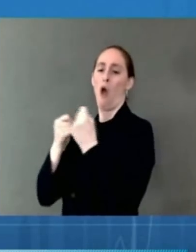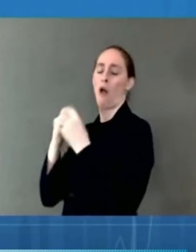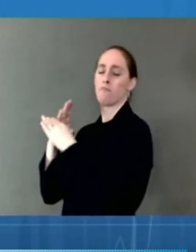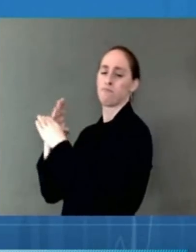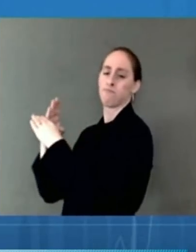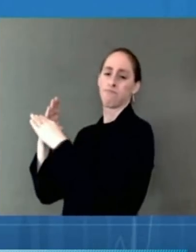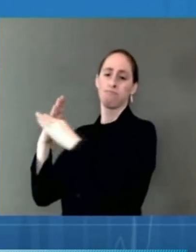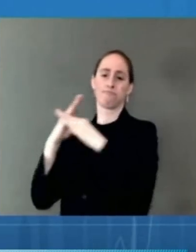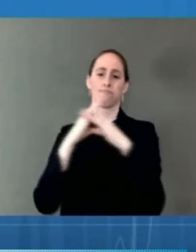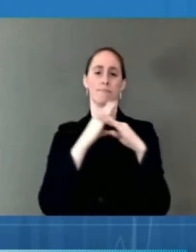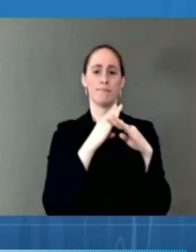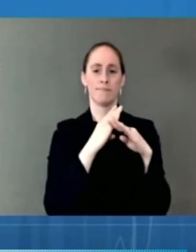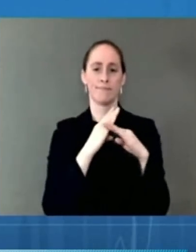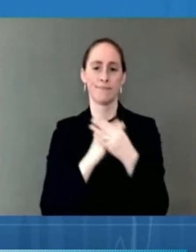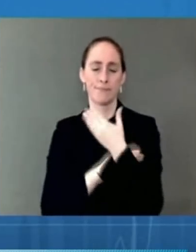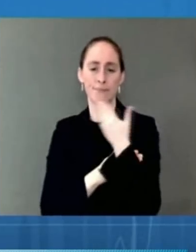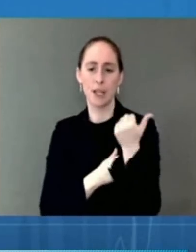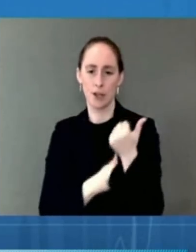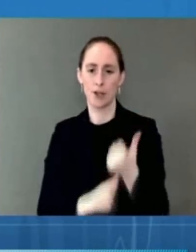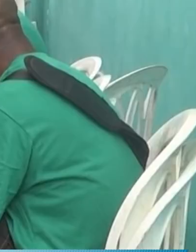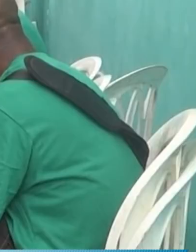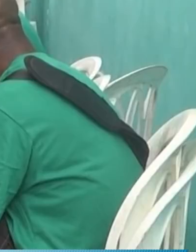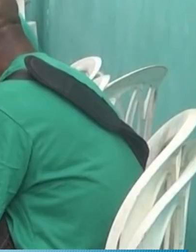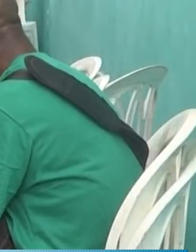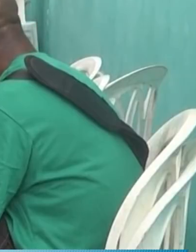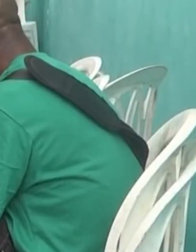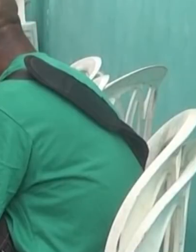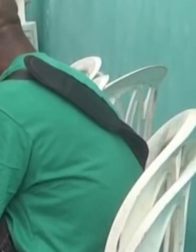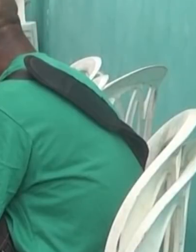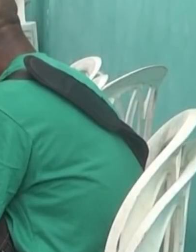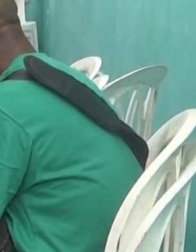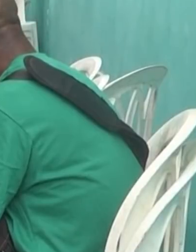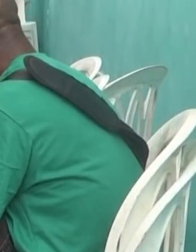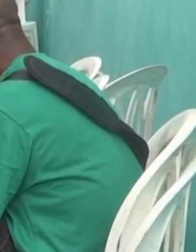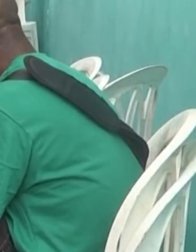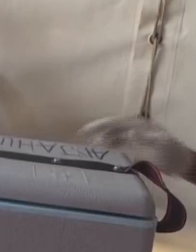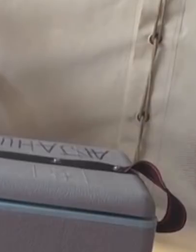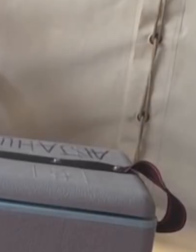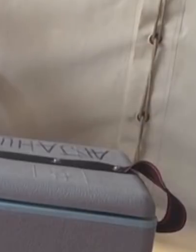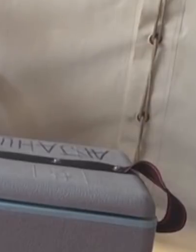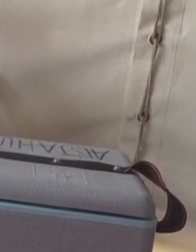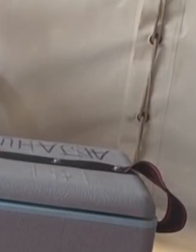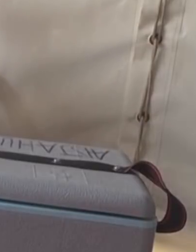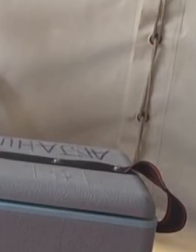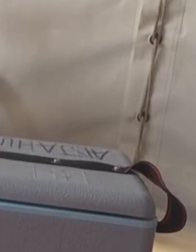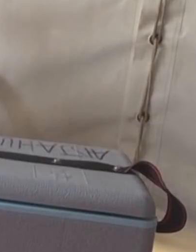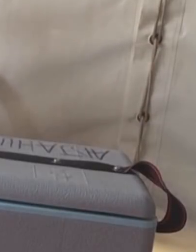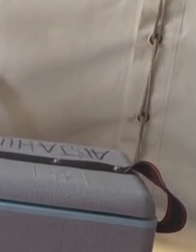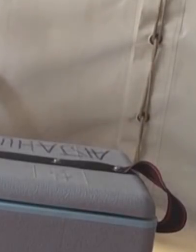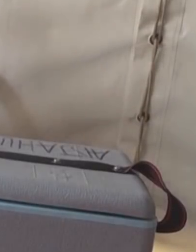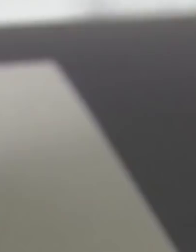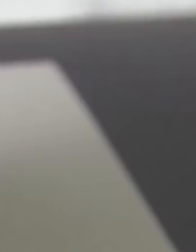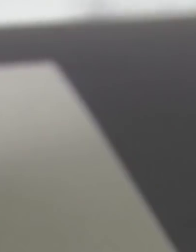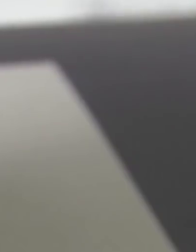2 doses against the Omicron variant. 而为了敦促民众接种疫苗，非洲国家向阳海岸从10号开始展开了为